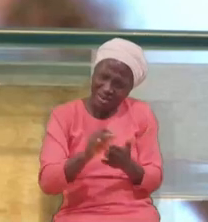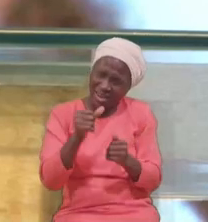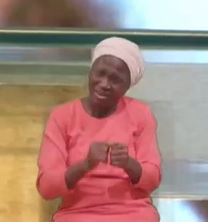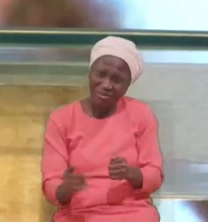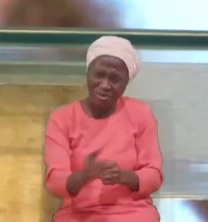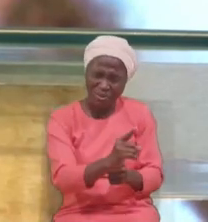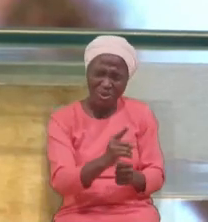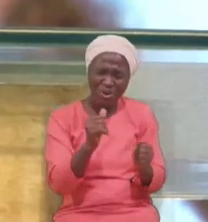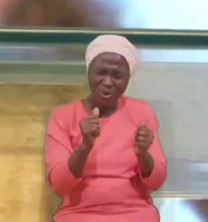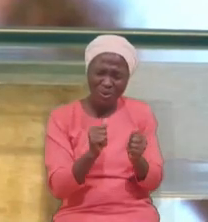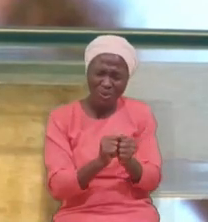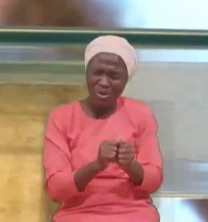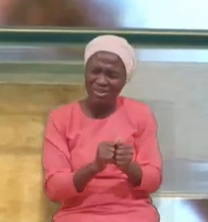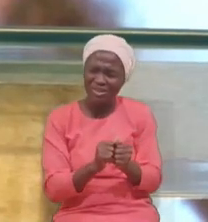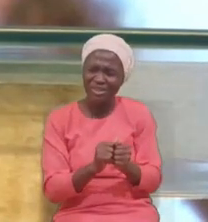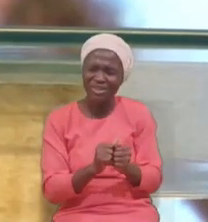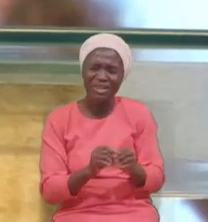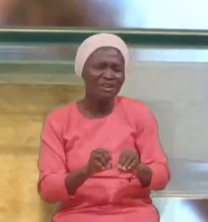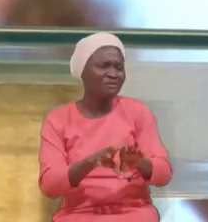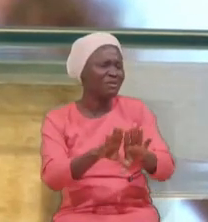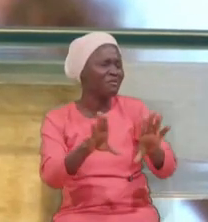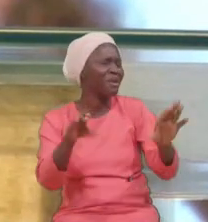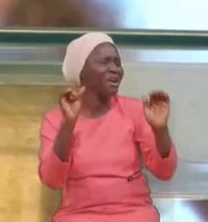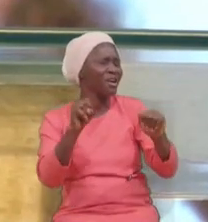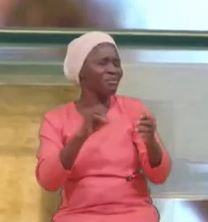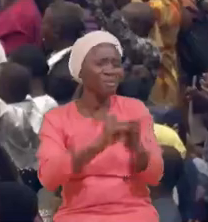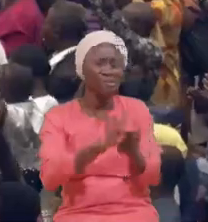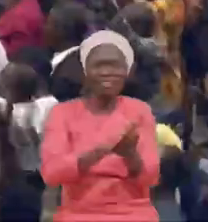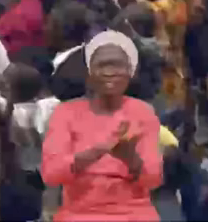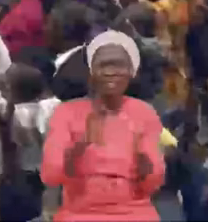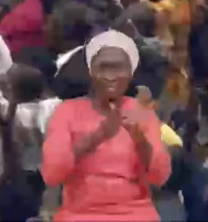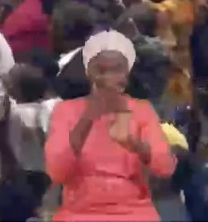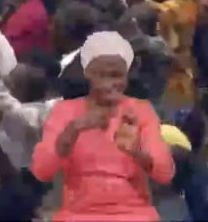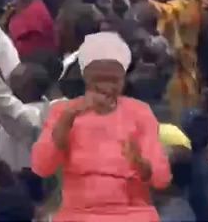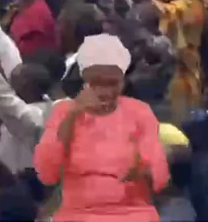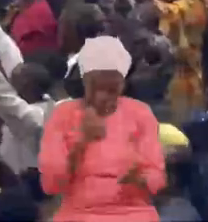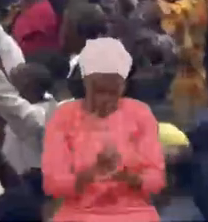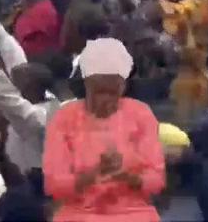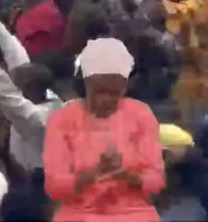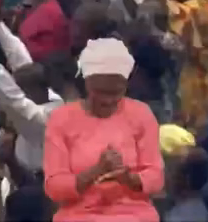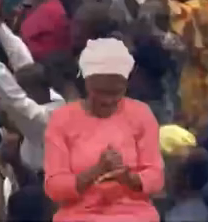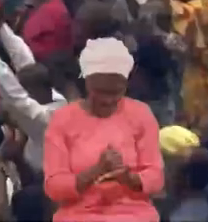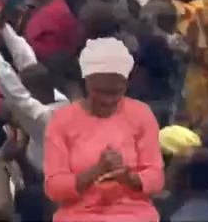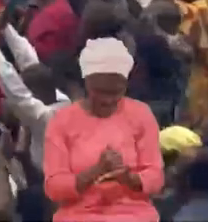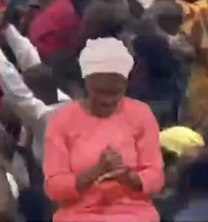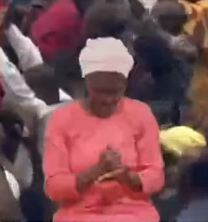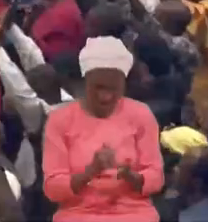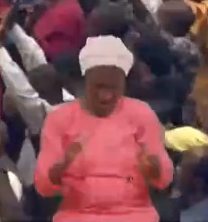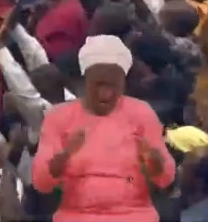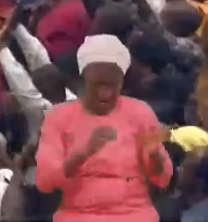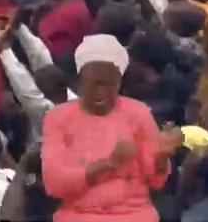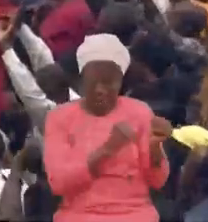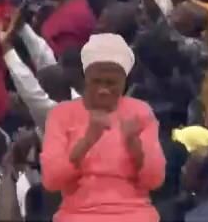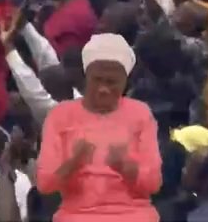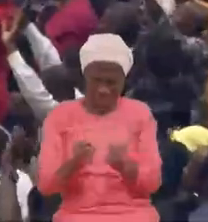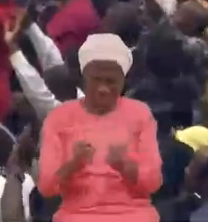Sanctifie tout le monde avec la sanctification vérifiable au nom de Jésus-Christ. Donne